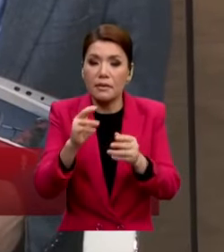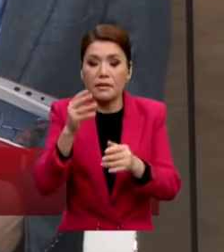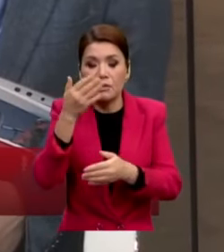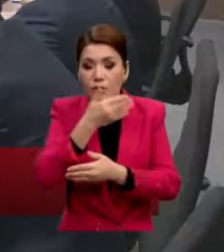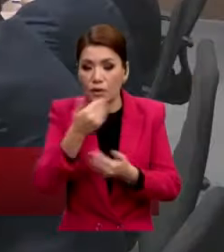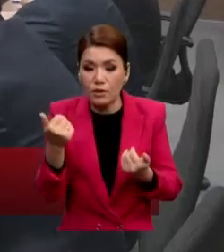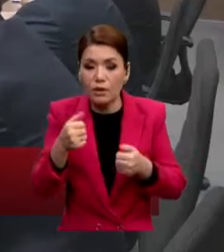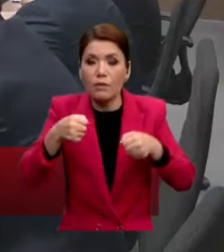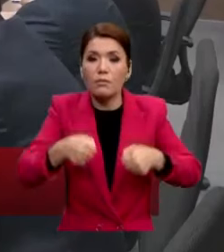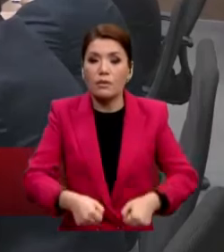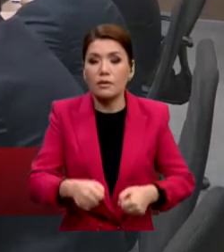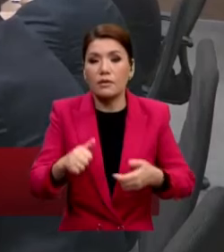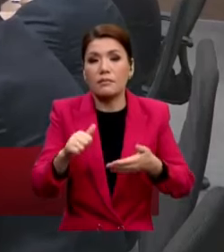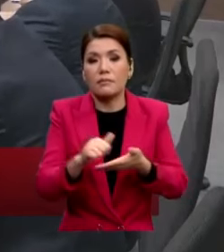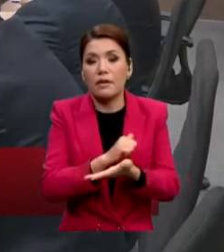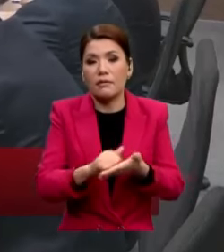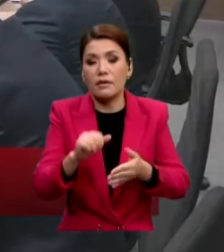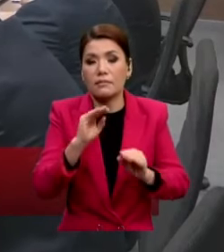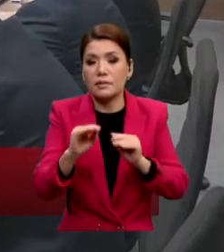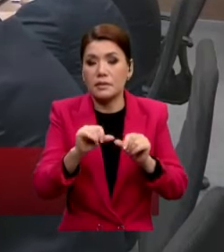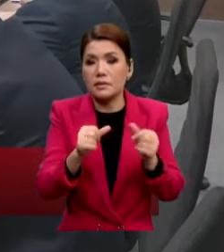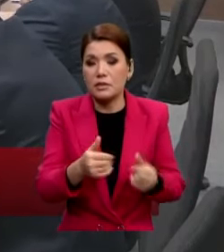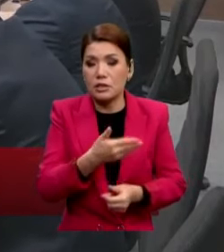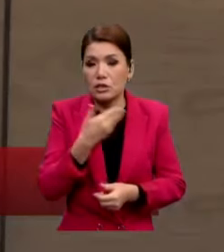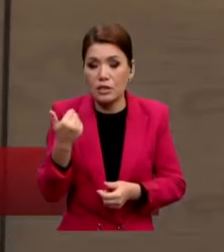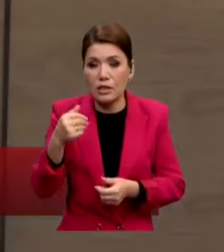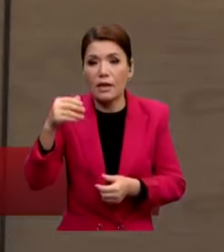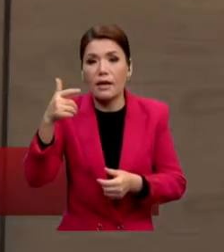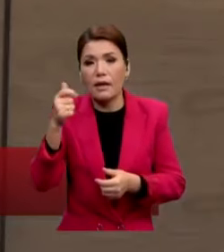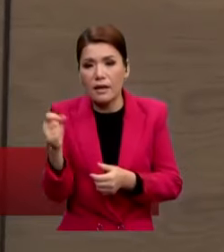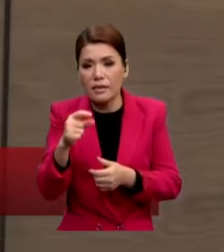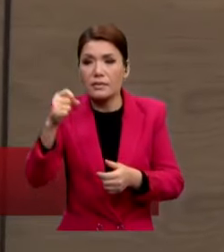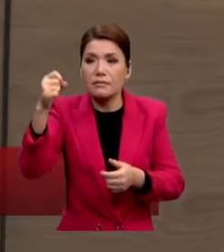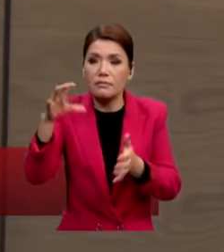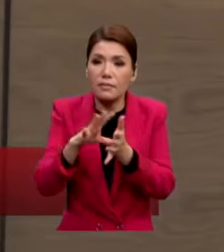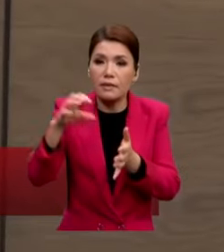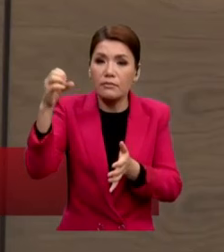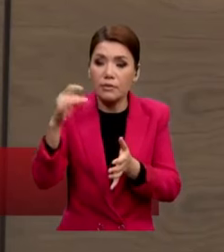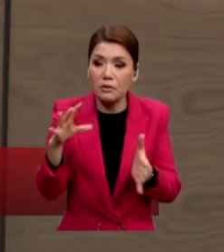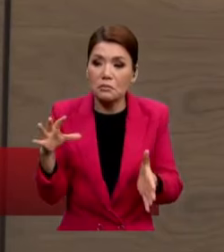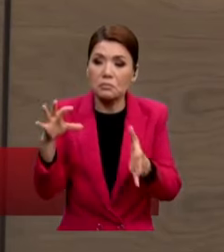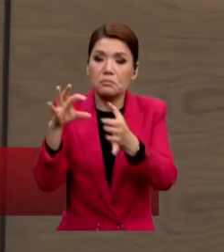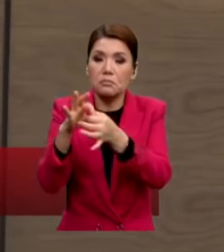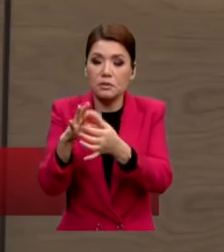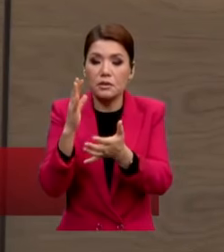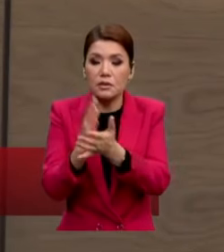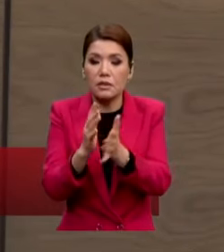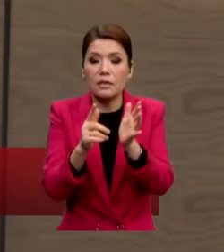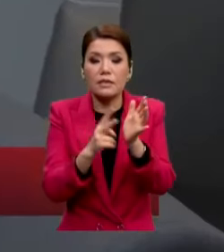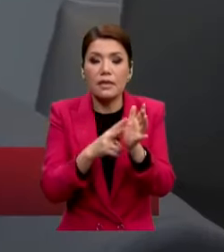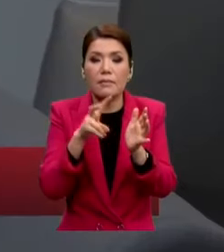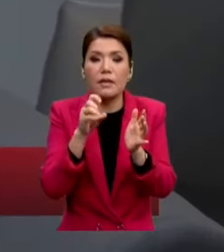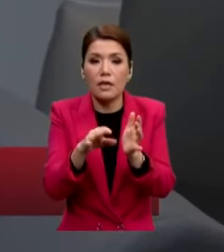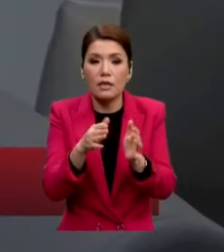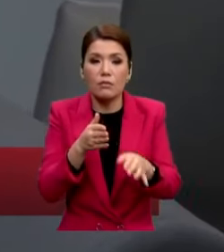без правоустанавливающих документов, умудряются подключаться к коммуникациям. ЧСники оправдываются. Уже 7 лет их ведомство лишено